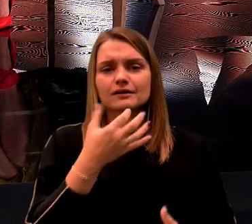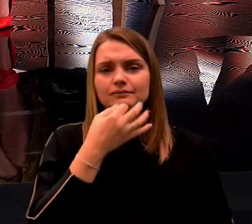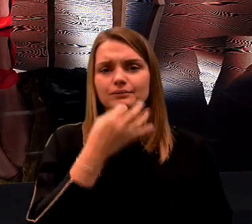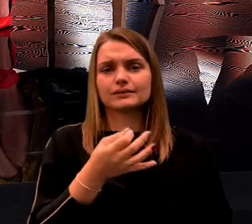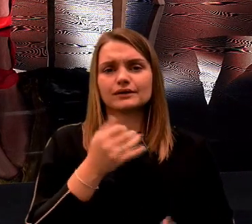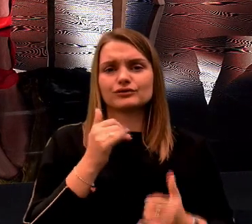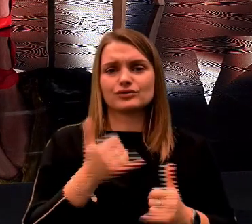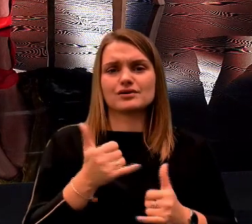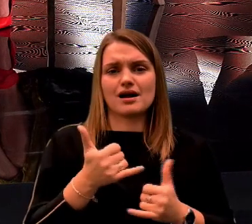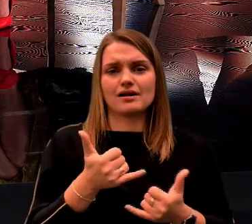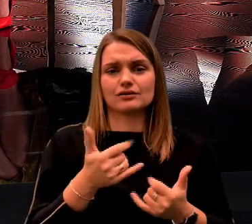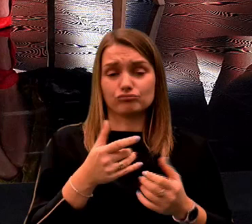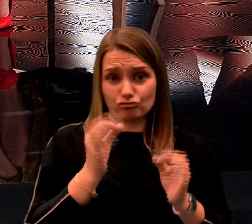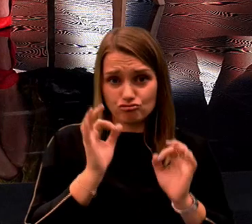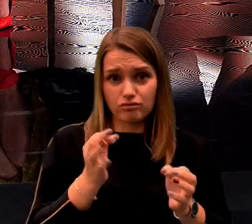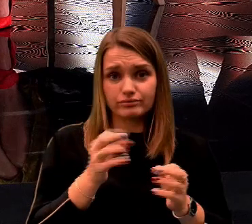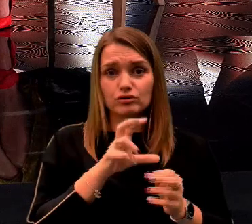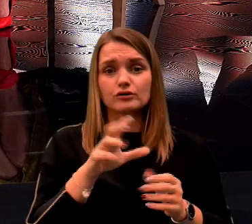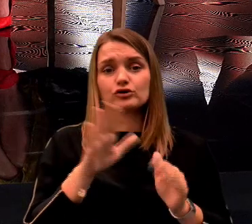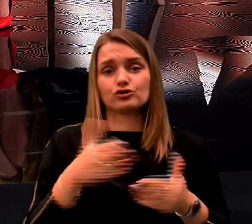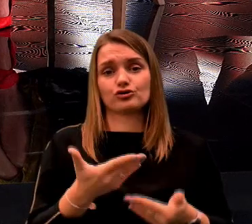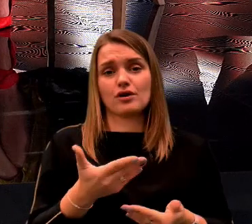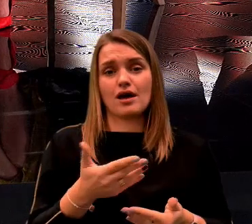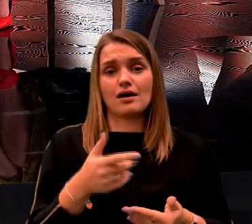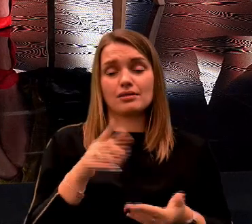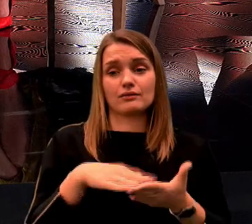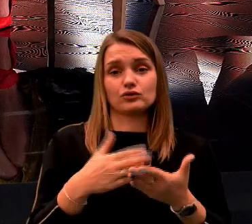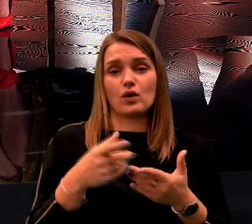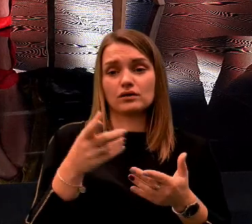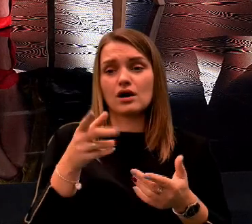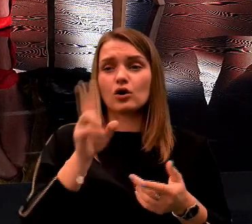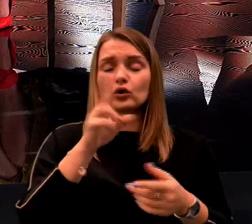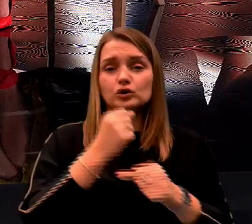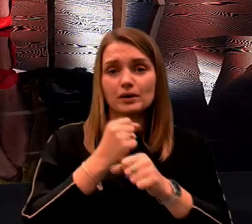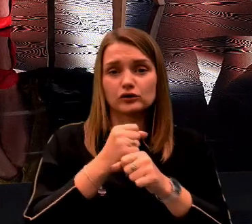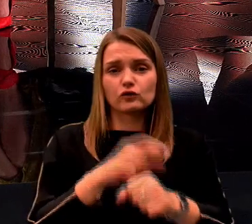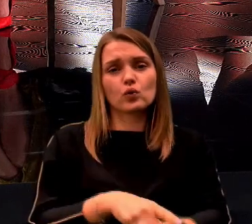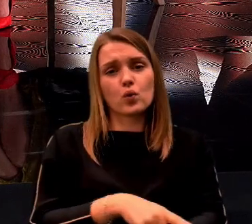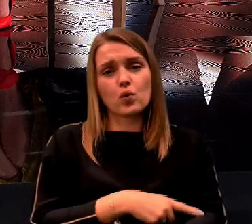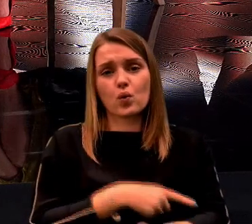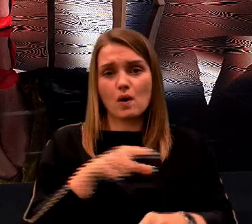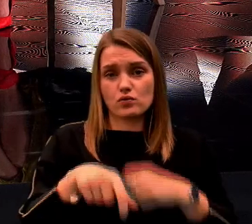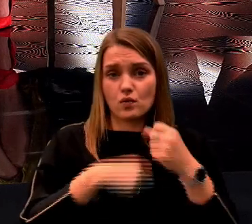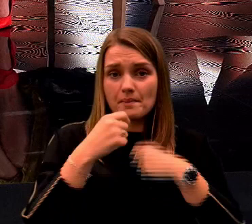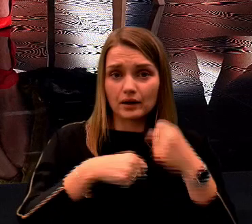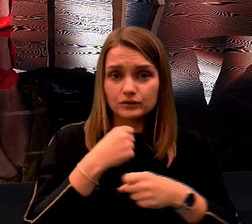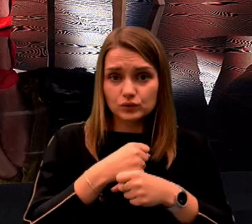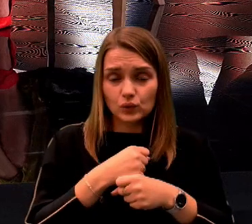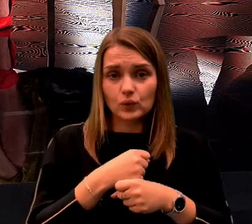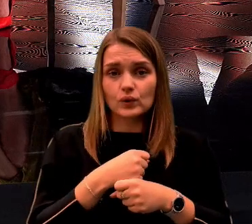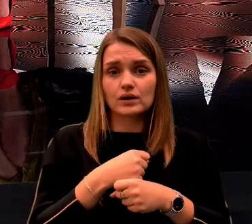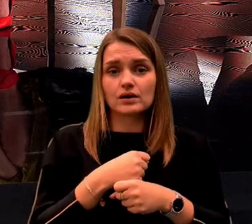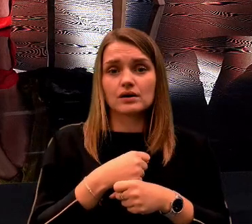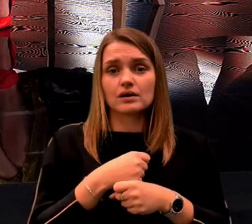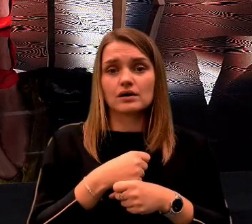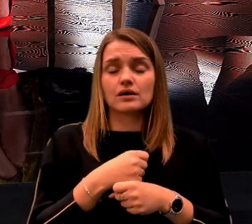wy się odnosicie, czy uważacie, że pracownik, który pracuje z wami już długo czasu, powinien dostać ten awans, powiedzmy, na wyższe stanowisko, czy jednak